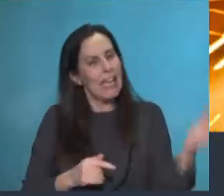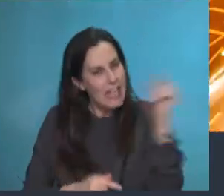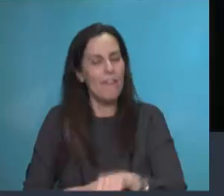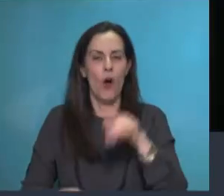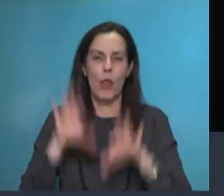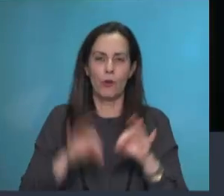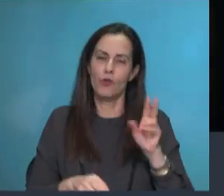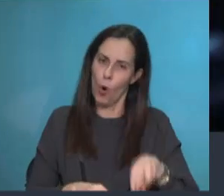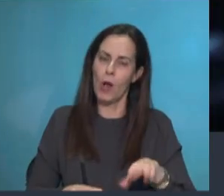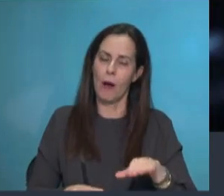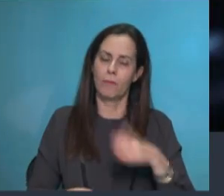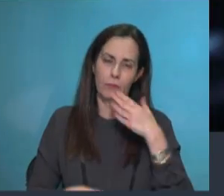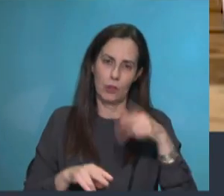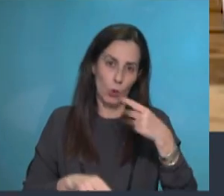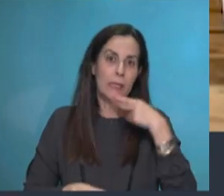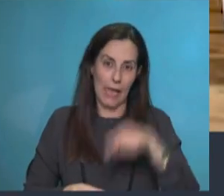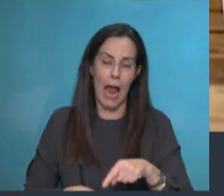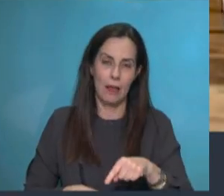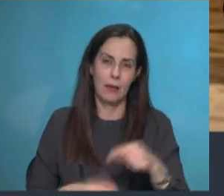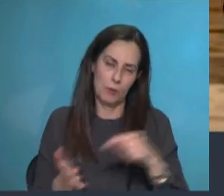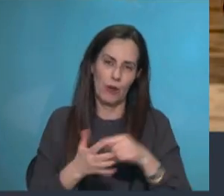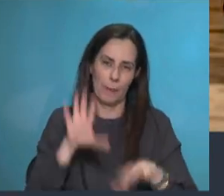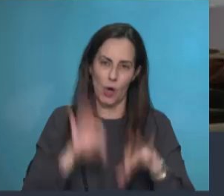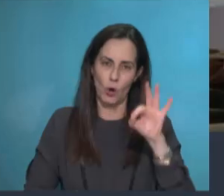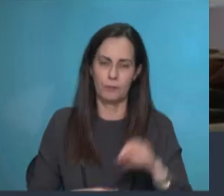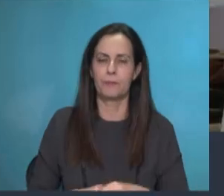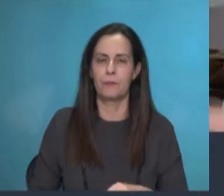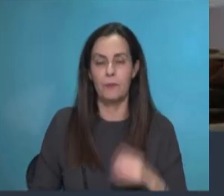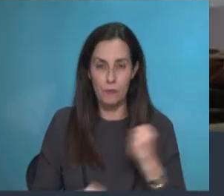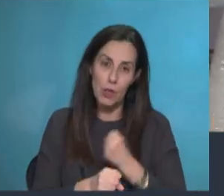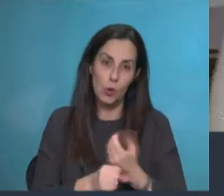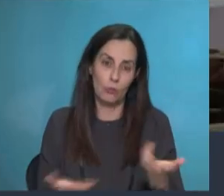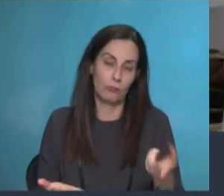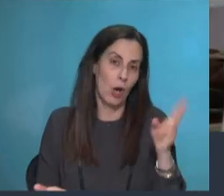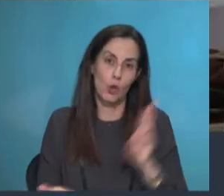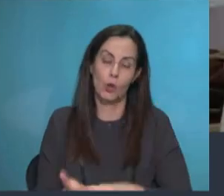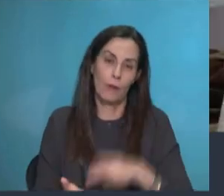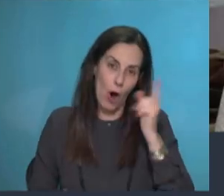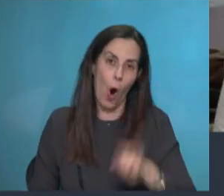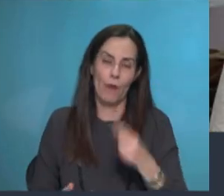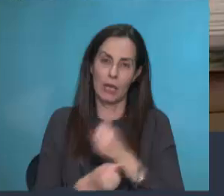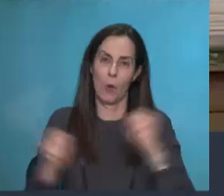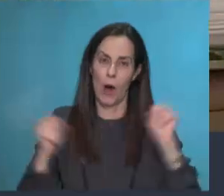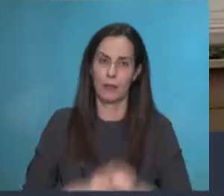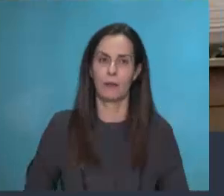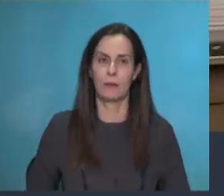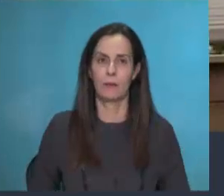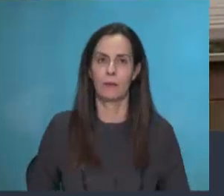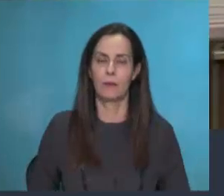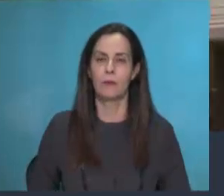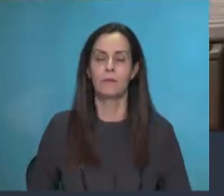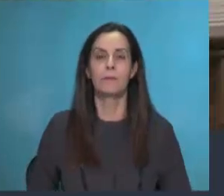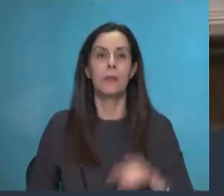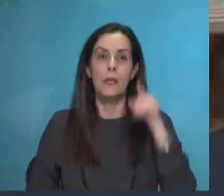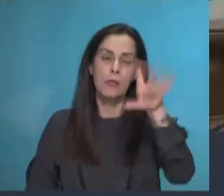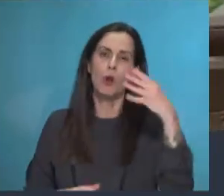בהתאם, שתוכלו גם להיות בארץ בשביל להצביע ולממש את זכותנו וחובתנו הדמוקרטית. זה מה שעשה